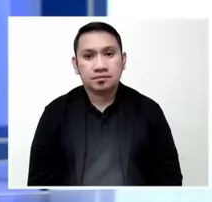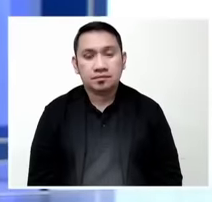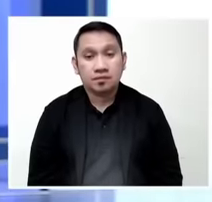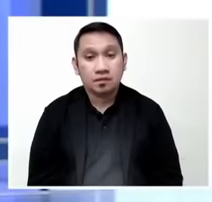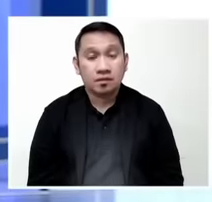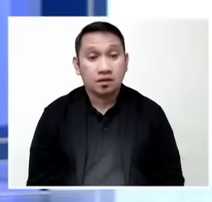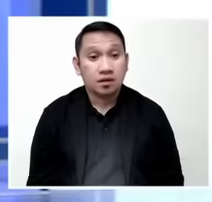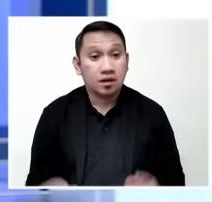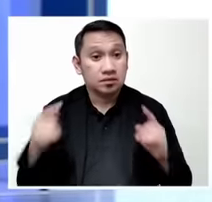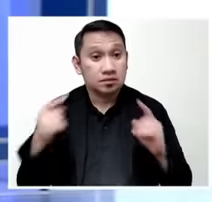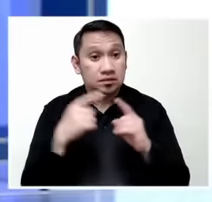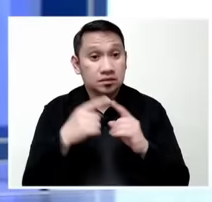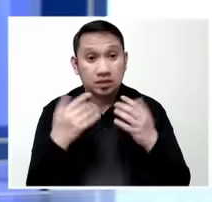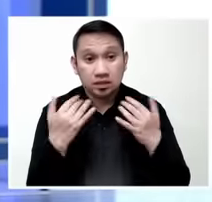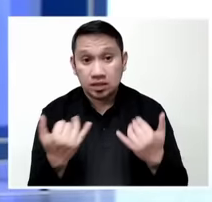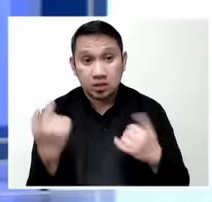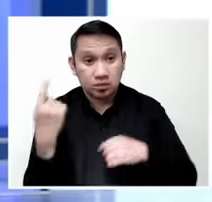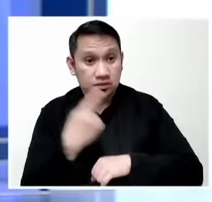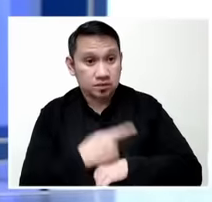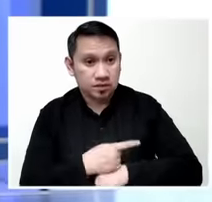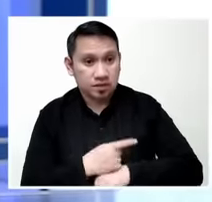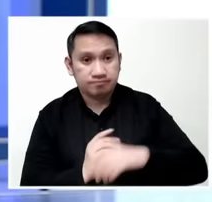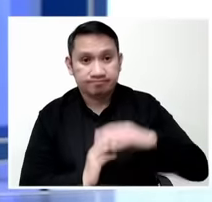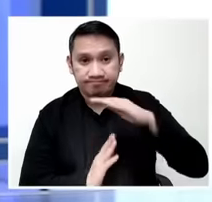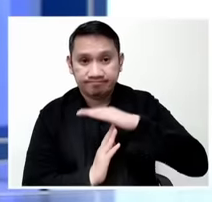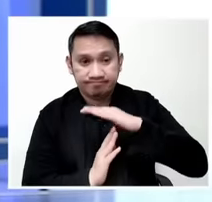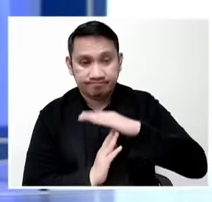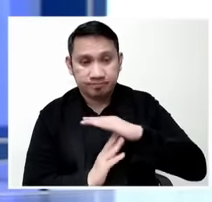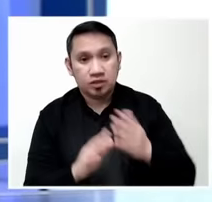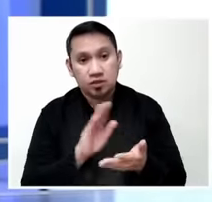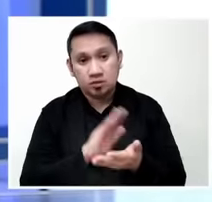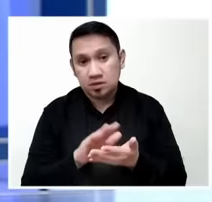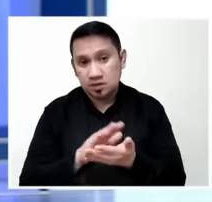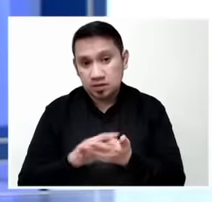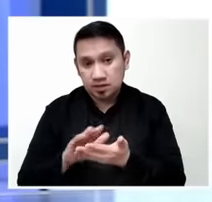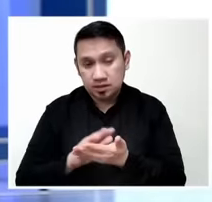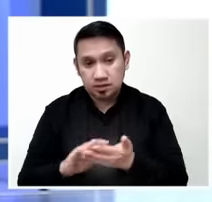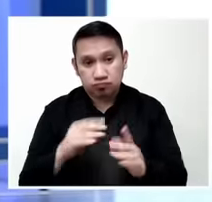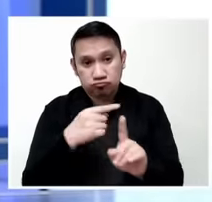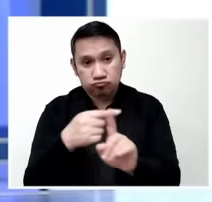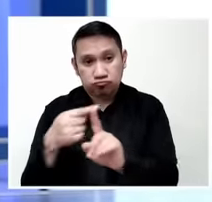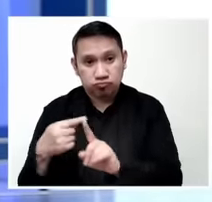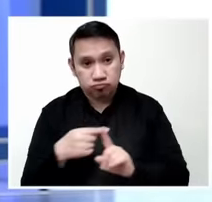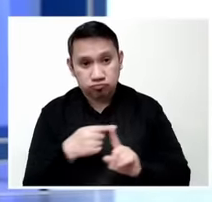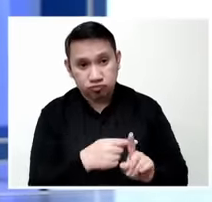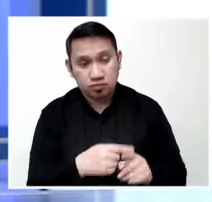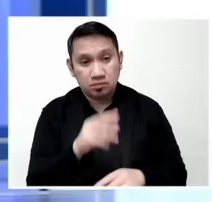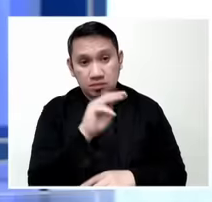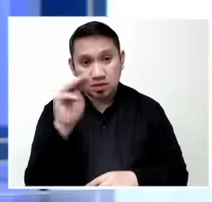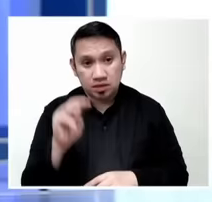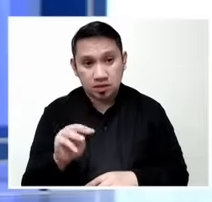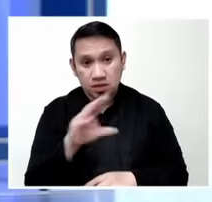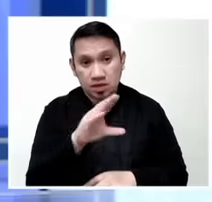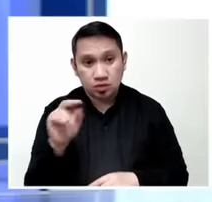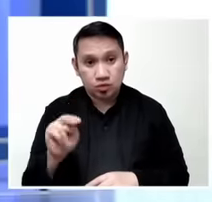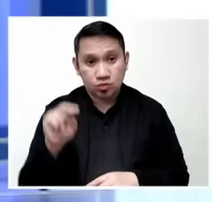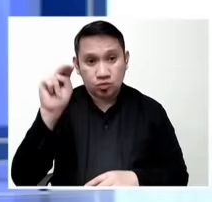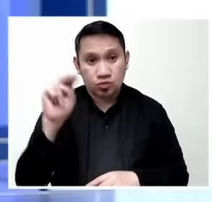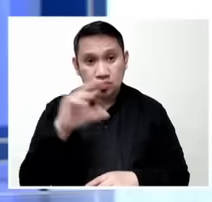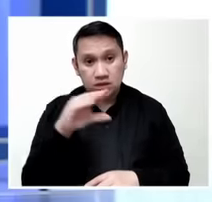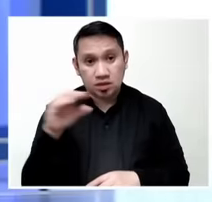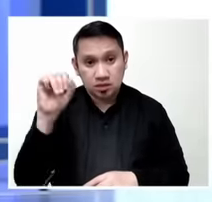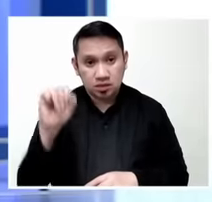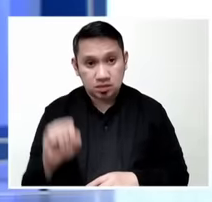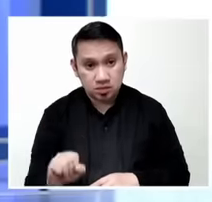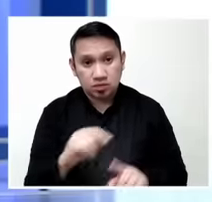Hanggang ngayong araw na lang ang paglilinis ng mga punton sa Manila North at South Cemetery. May ilang pagbabago rin ipatutupad sa mga nasabing